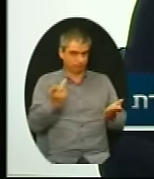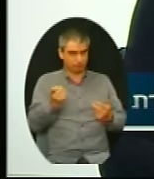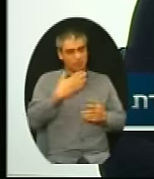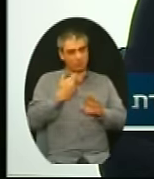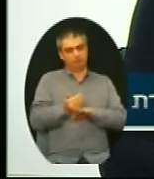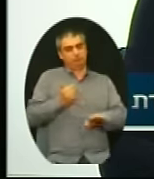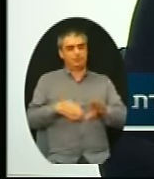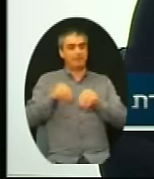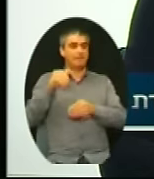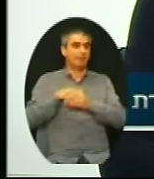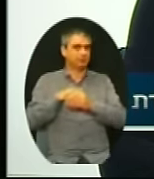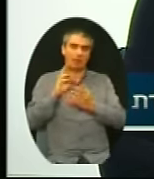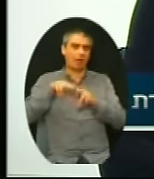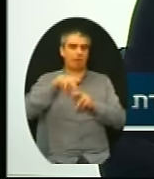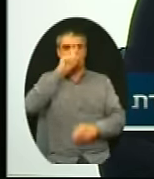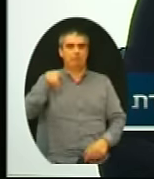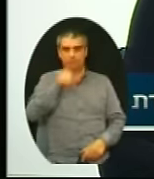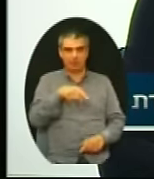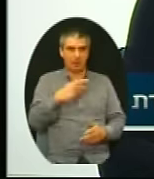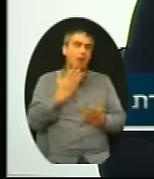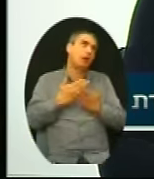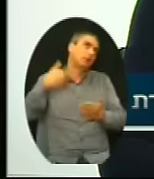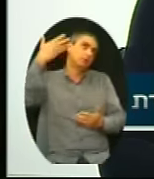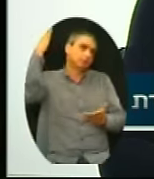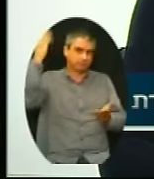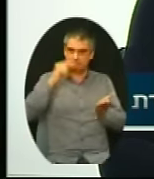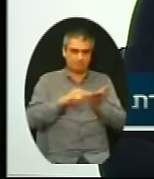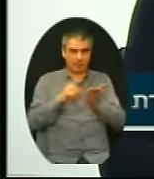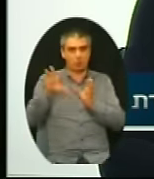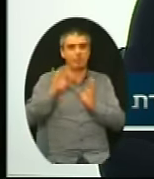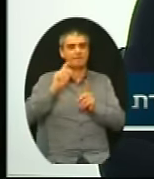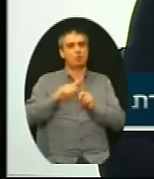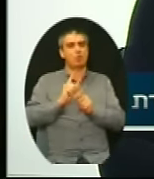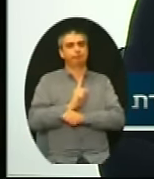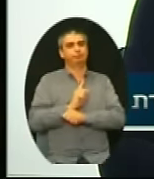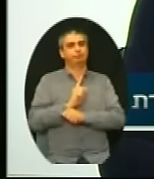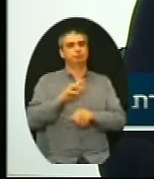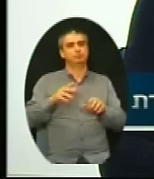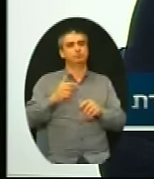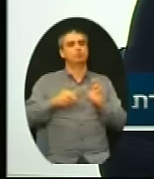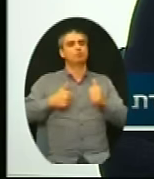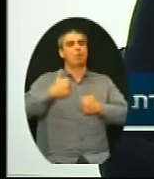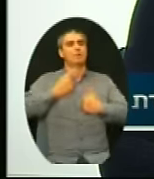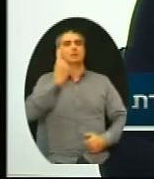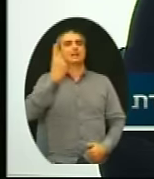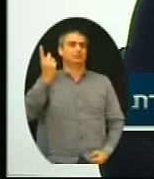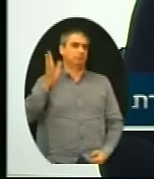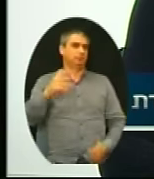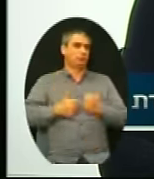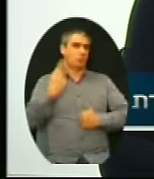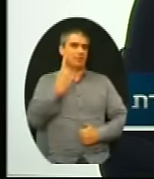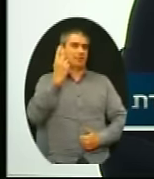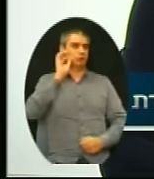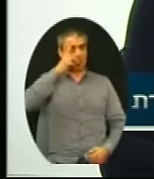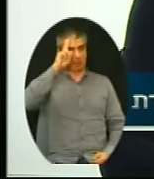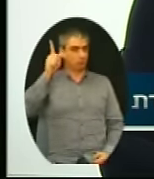בעצם להקדים את הפריימריז ולמעשה ביטל אותם עד להודעה חדשה, כי הוא נבחר כמועמד יחיד של, הוא הוכרז כמועמד יחיד